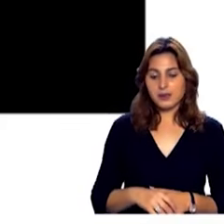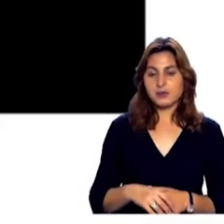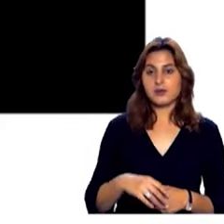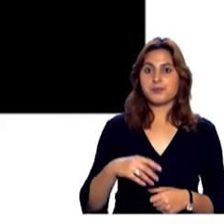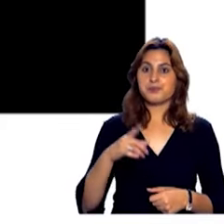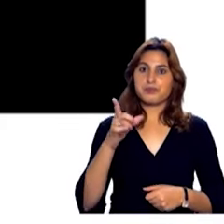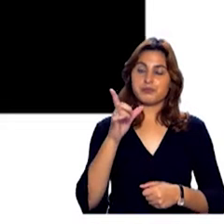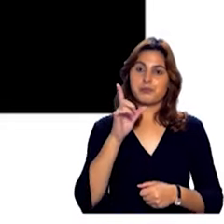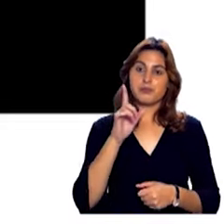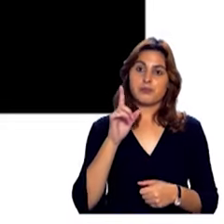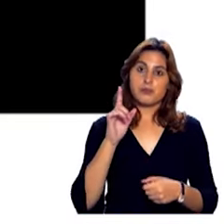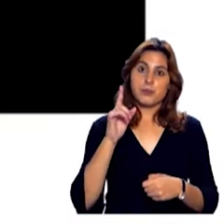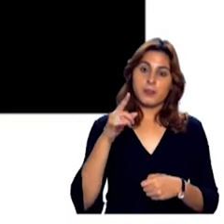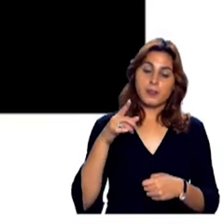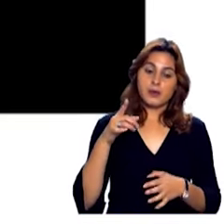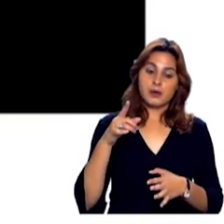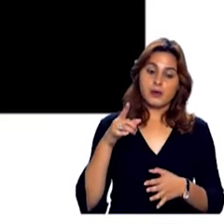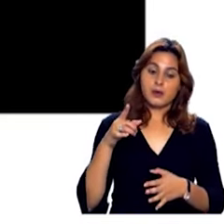articolo